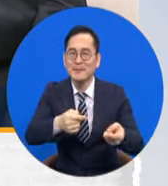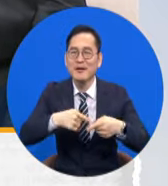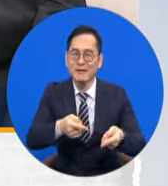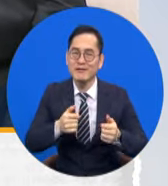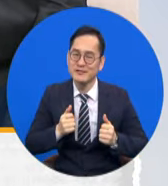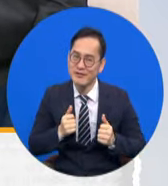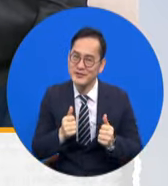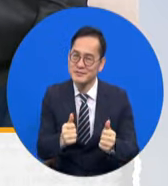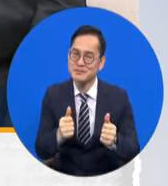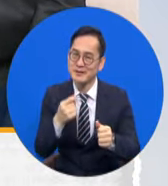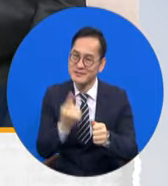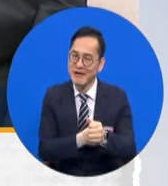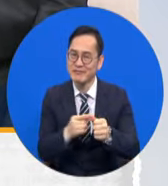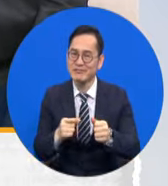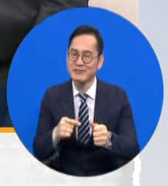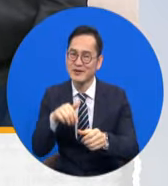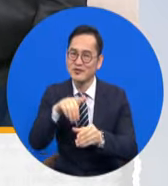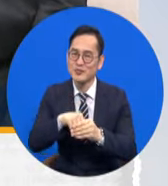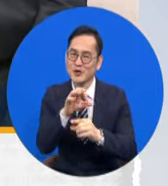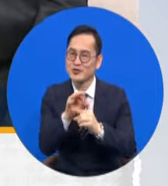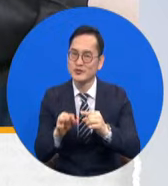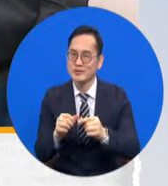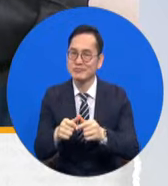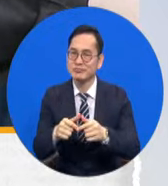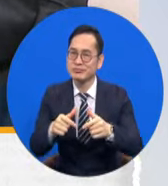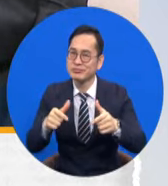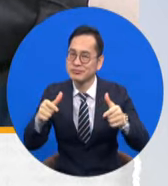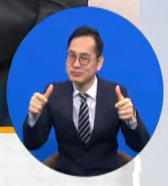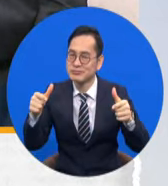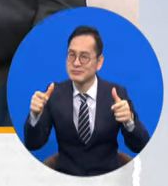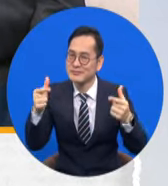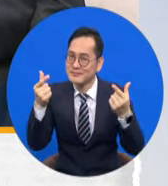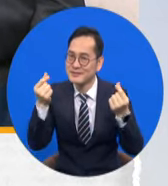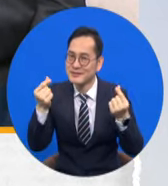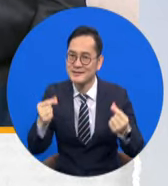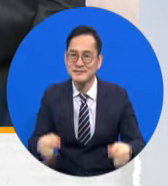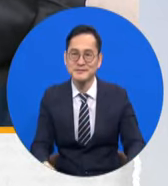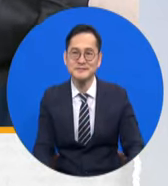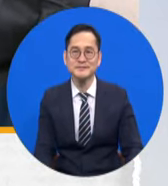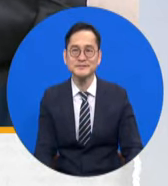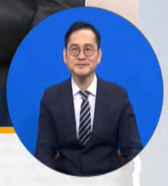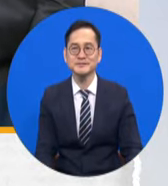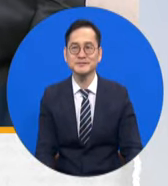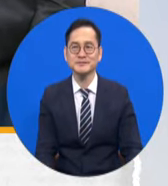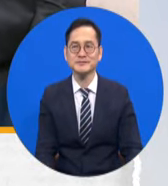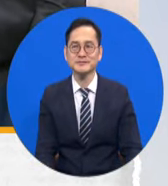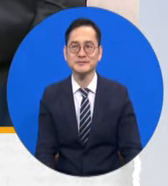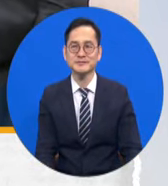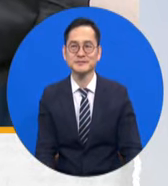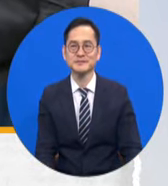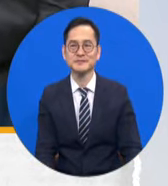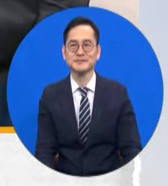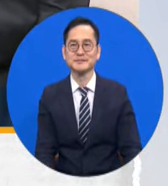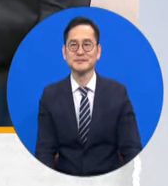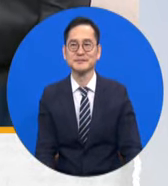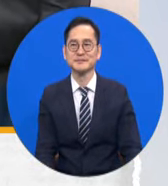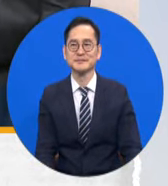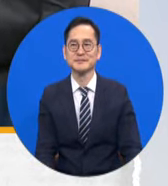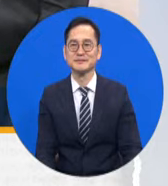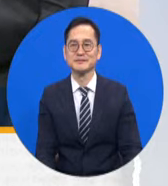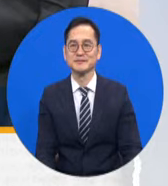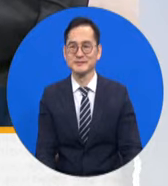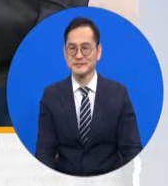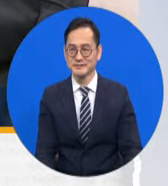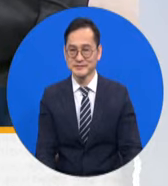부분들이 내부에 있고 해볼만하다 하는 것들이 있기 때문에 이렇게 마지막까지 뒷심을 발휘해가는 거 아닌가